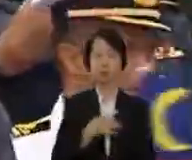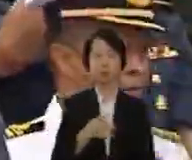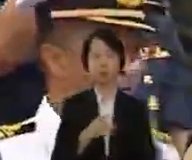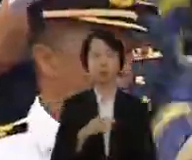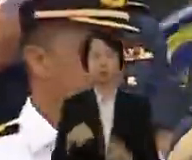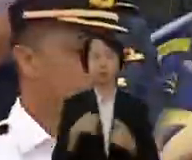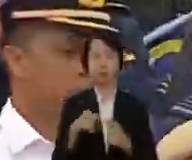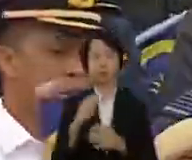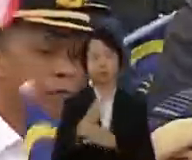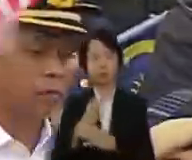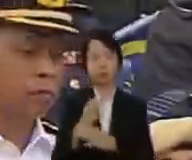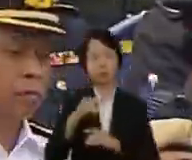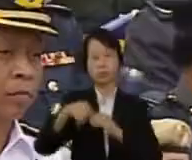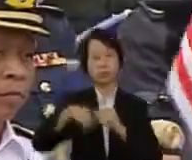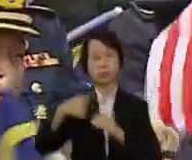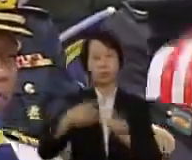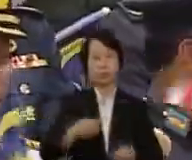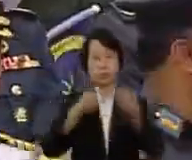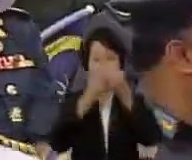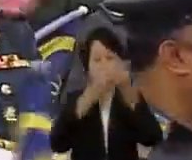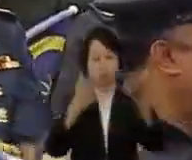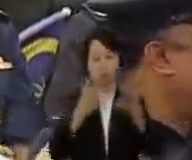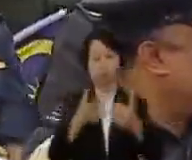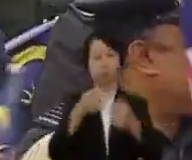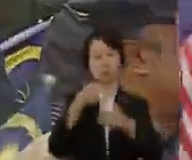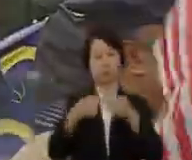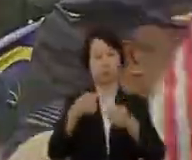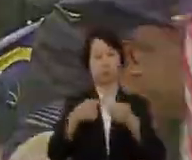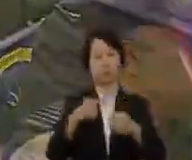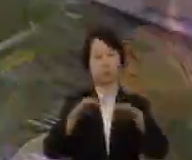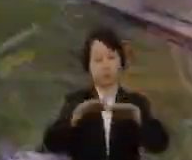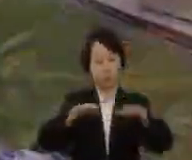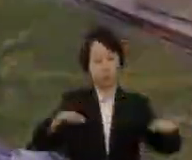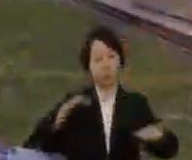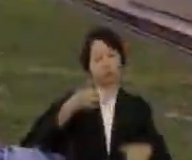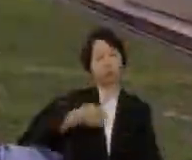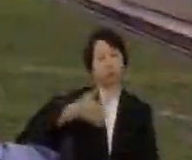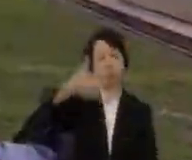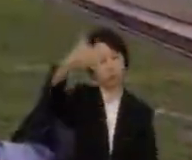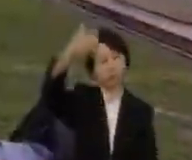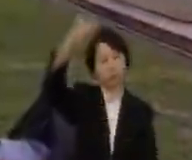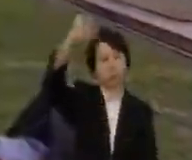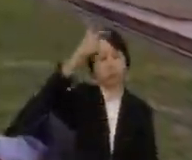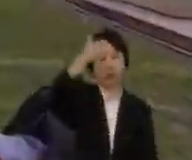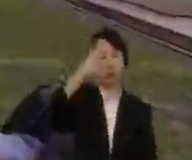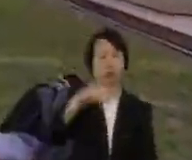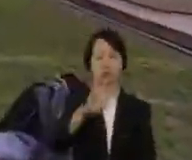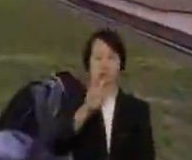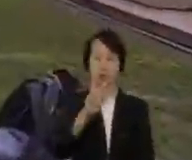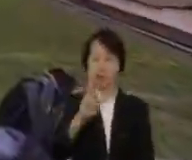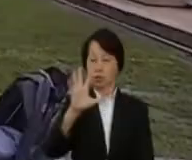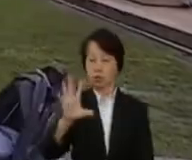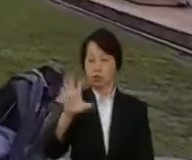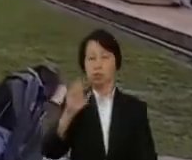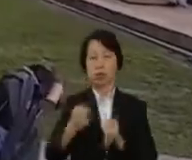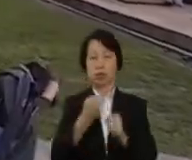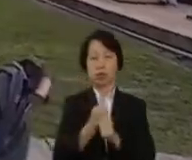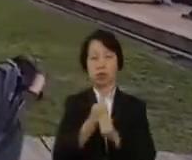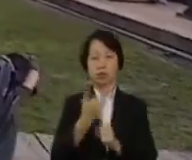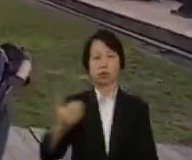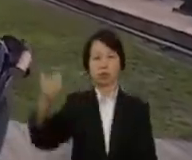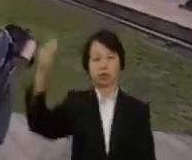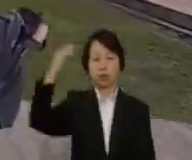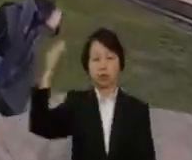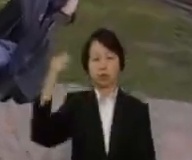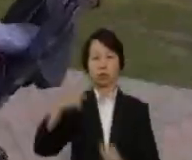Mac berkongsi tentang maklumat menarik berkaitan dengan Dataran Merdeka ini, kerana 65 tahun lalu,